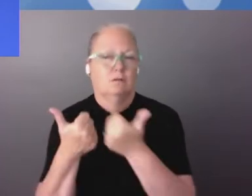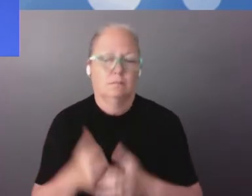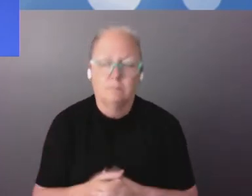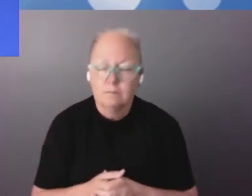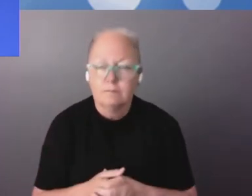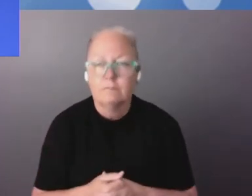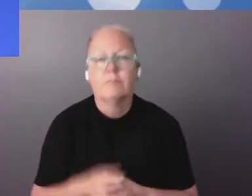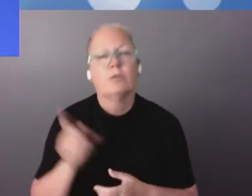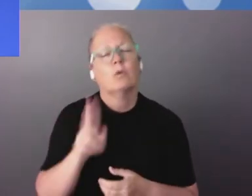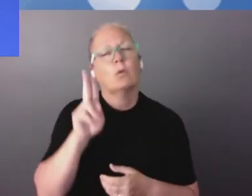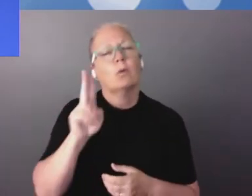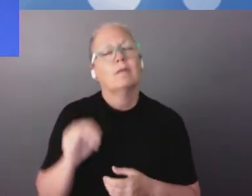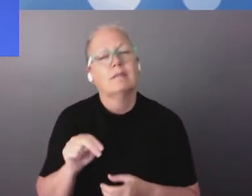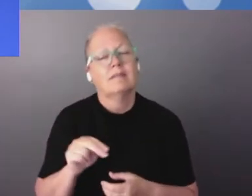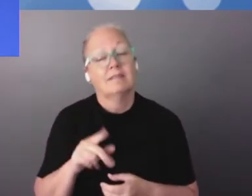العالمية الثانية